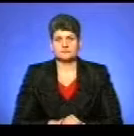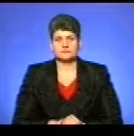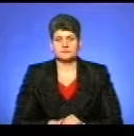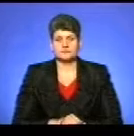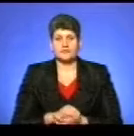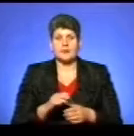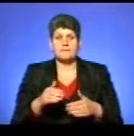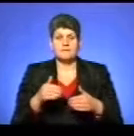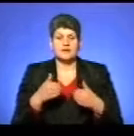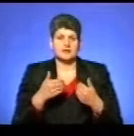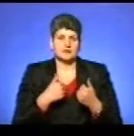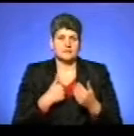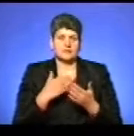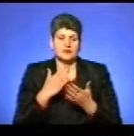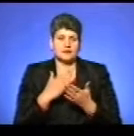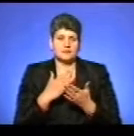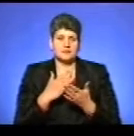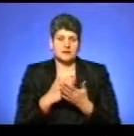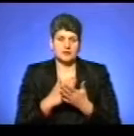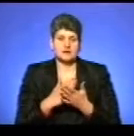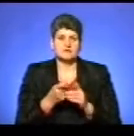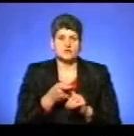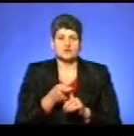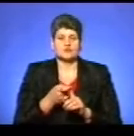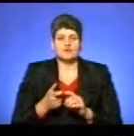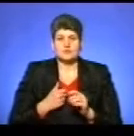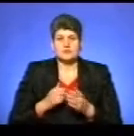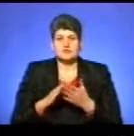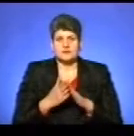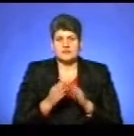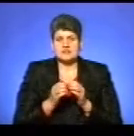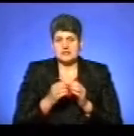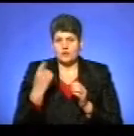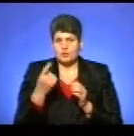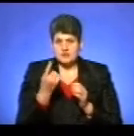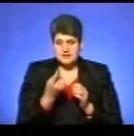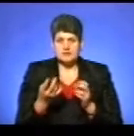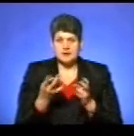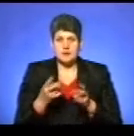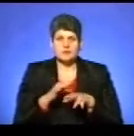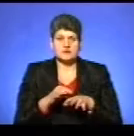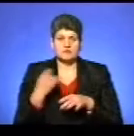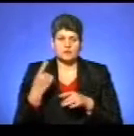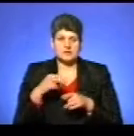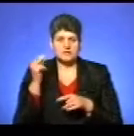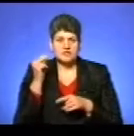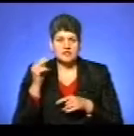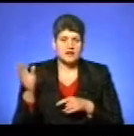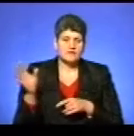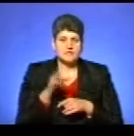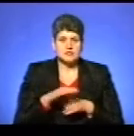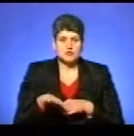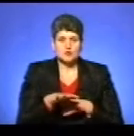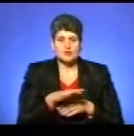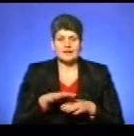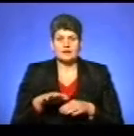Перед нами поставлено в рамках введення воєнного стану в 10 областях провести комплексні навчання для всіх зон